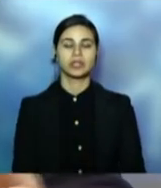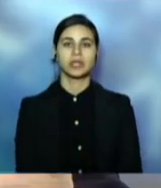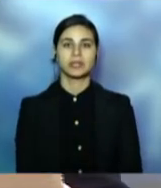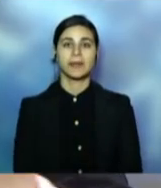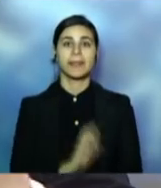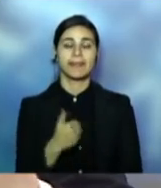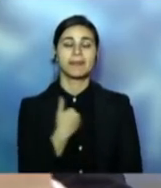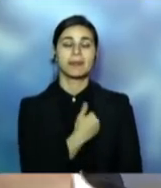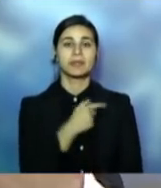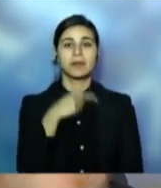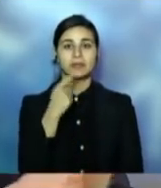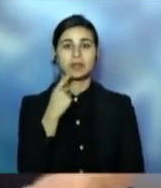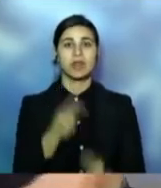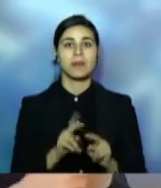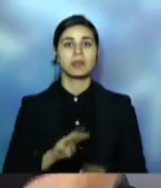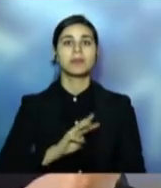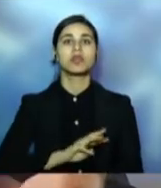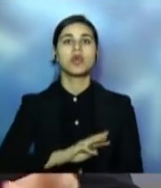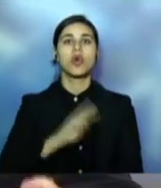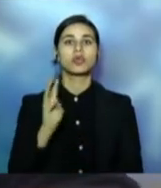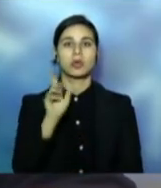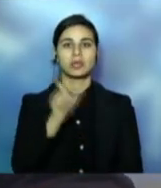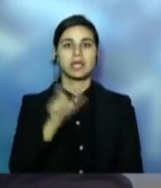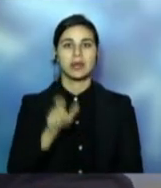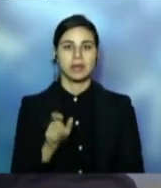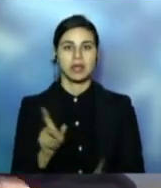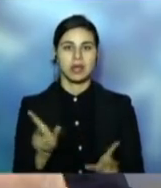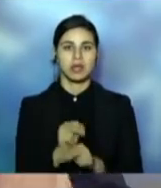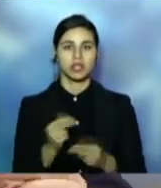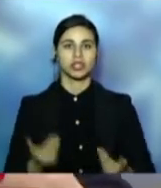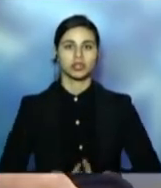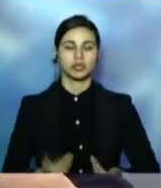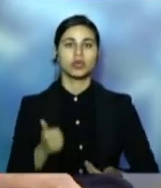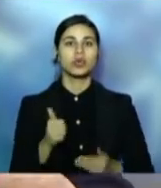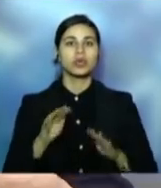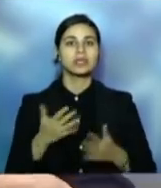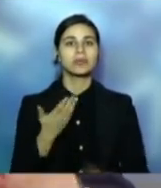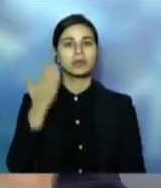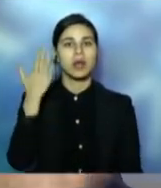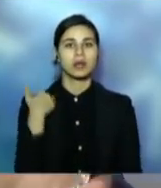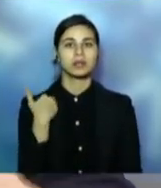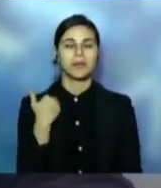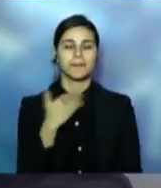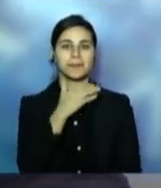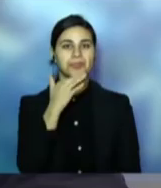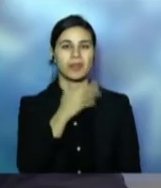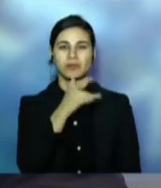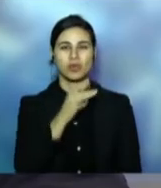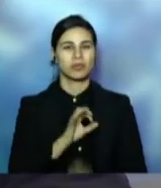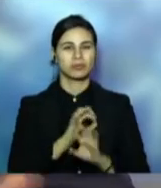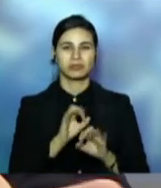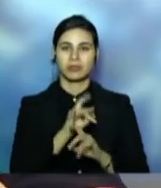და მინდა გითხრათ ამან მილიონობით ადამიანს აჩუქა სიცოცხლე. როგორ ხდებოდა ეს? ბევრ დროს არ